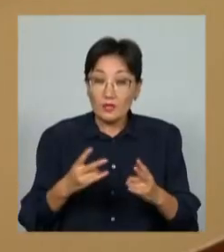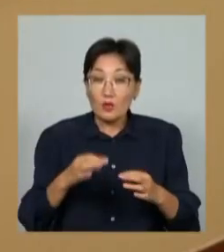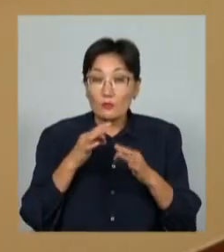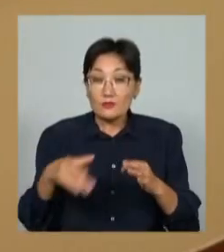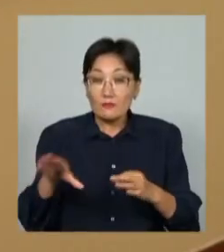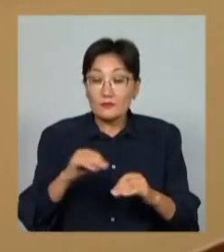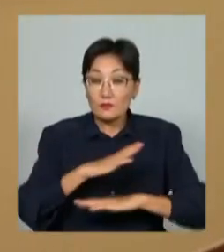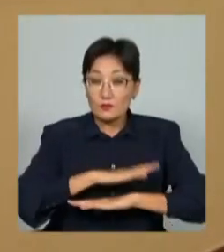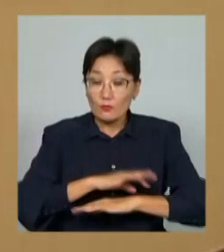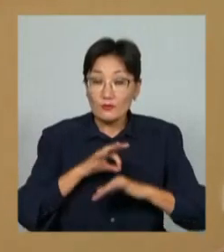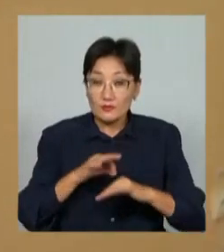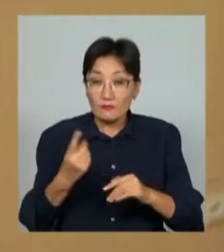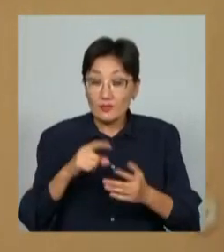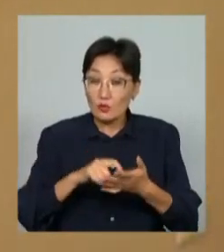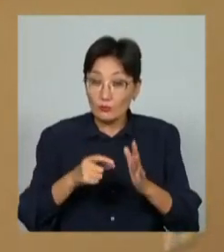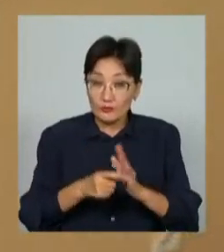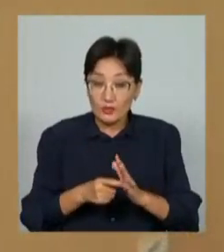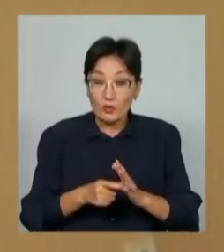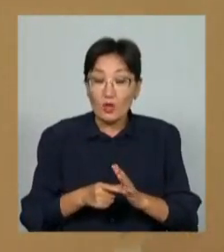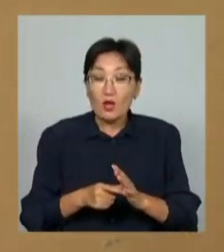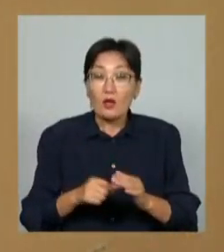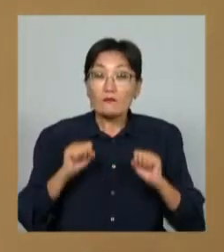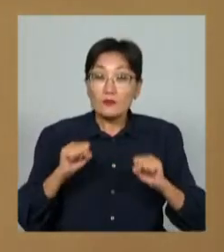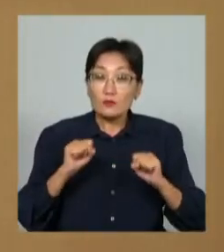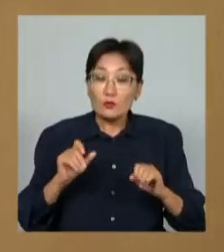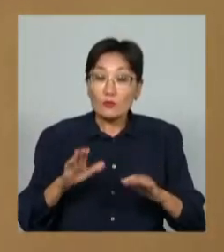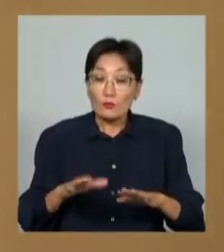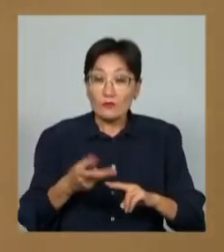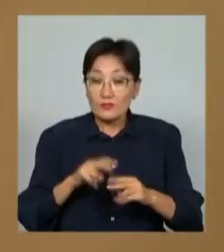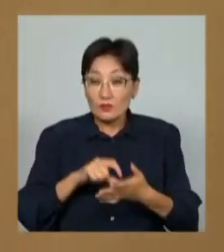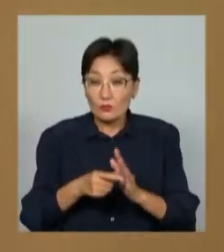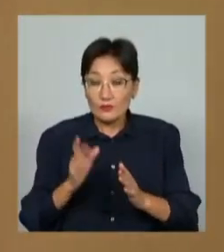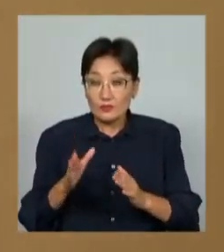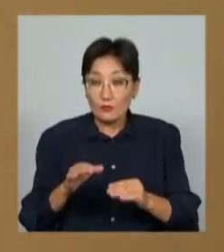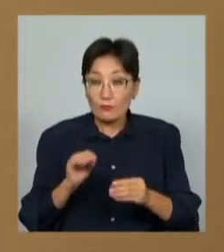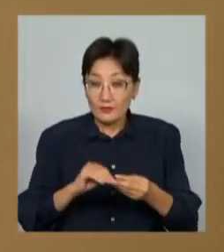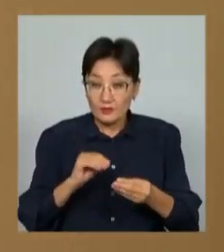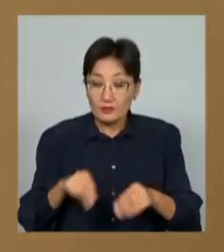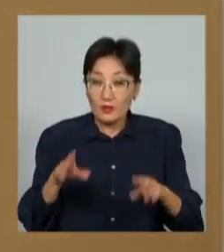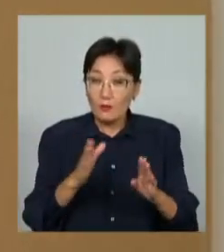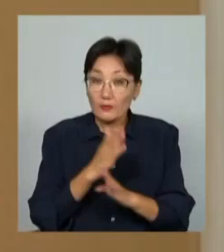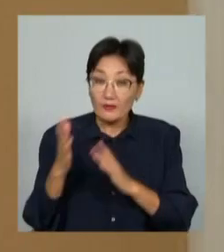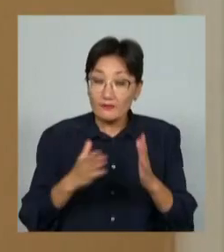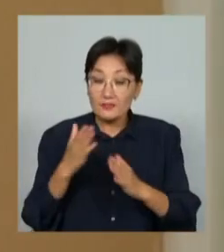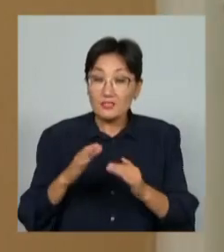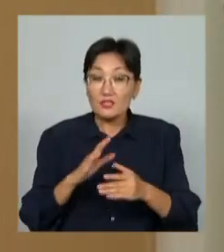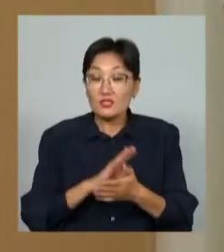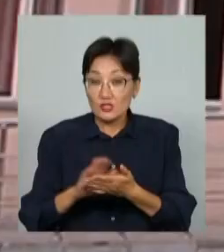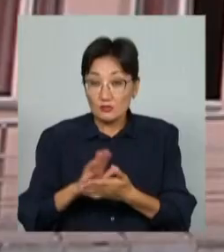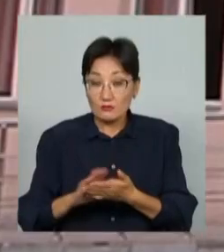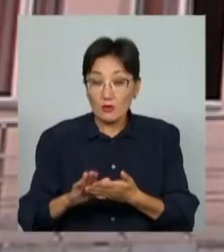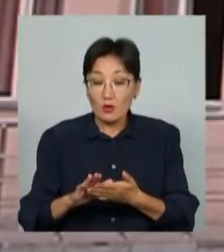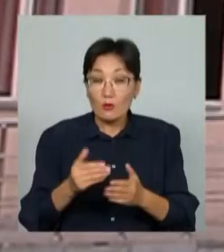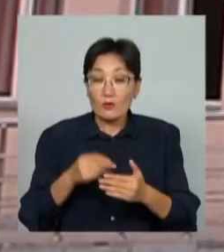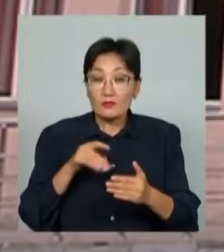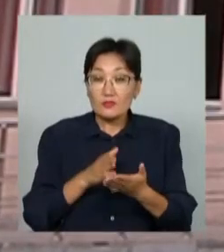все занятия будут проходить в одном кабинете, за исключением физкультуры. При этом помещения будут периодически проветривать и кварцевать. Прежде